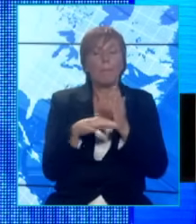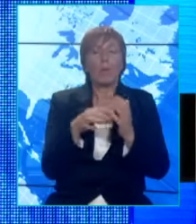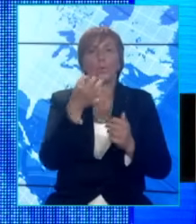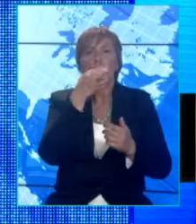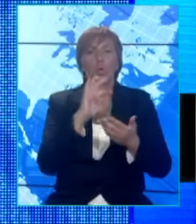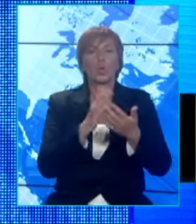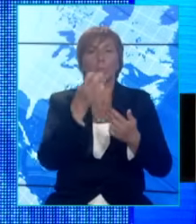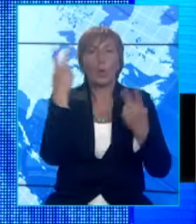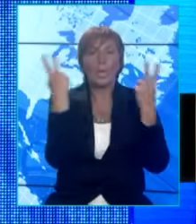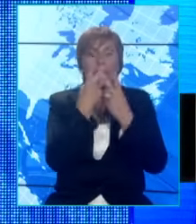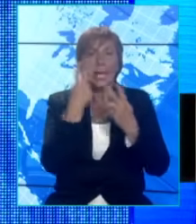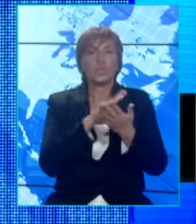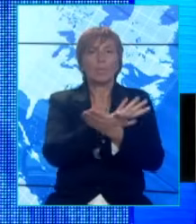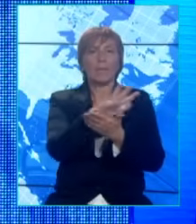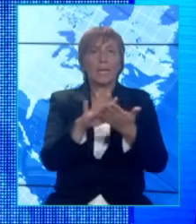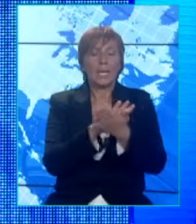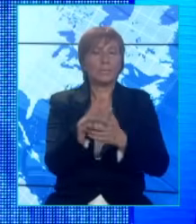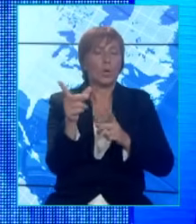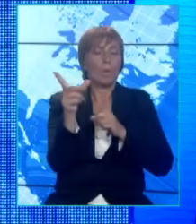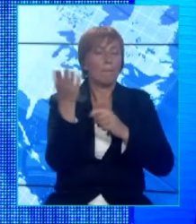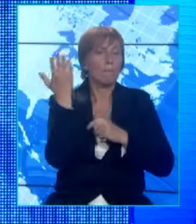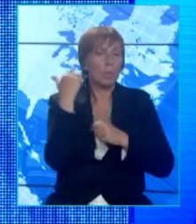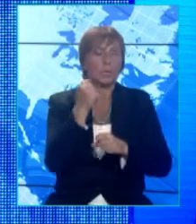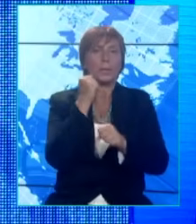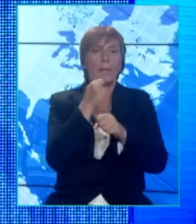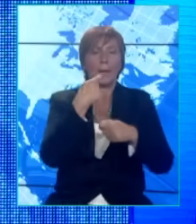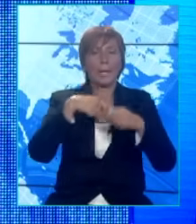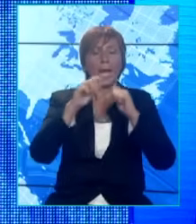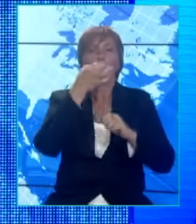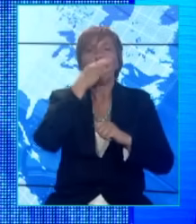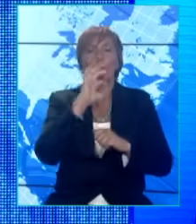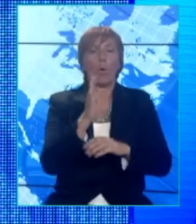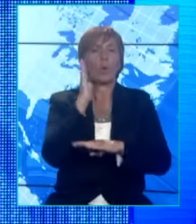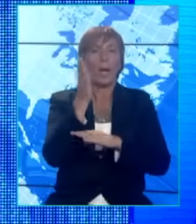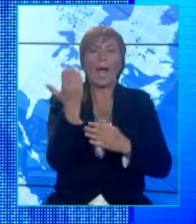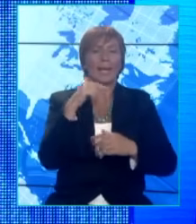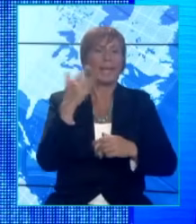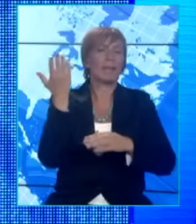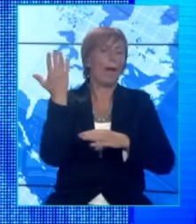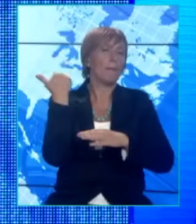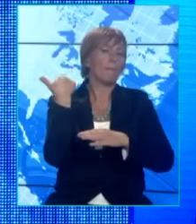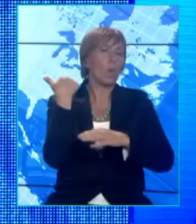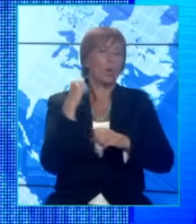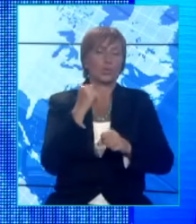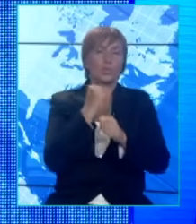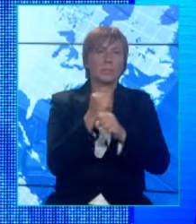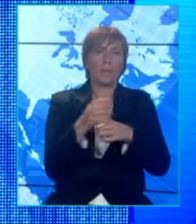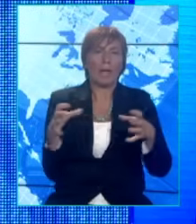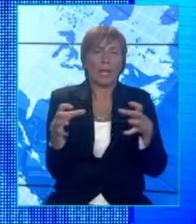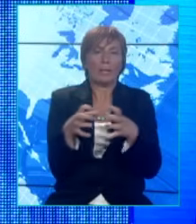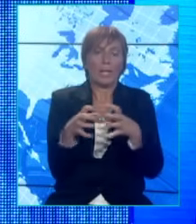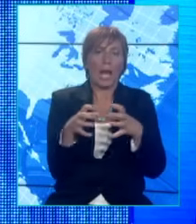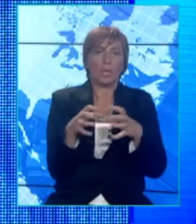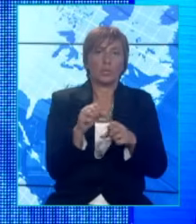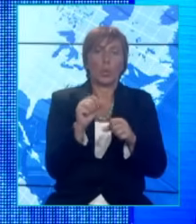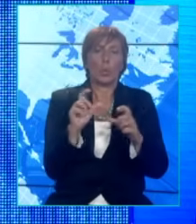bolje razumijevanje prošlosti gradimo bolju budućnost, a ne da prošlost kreira talačku krizu za našu